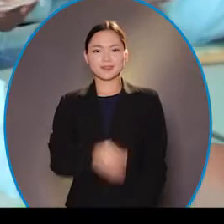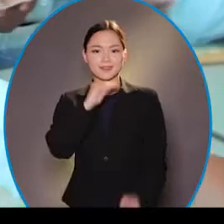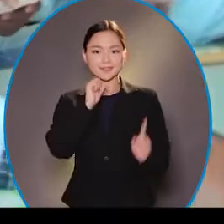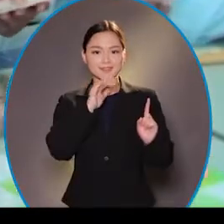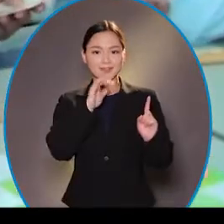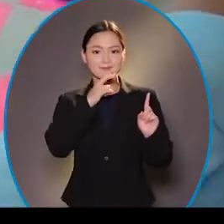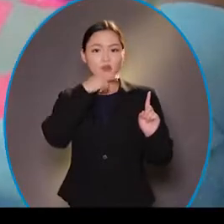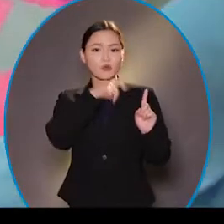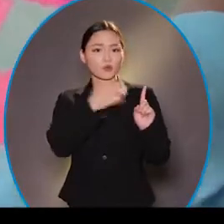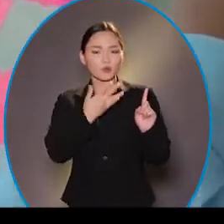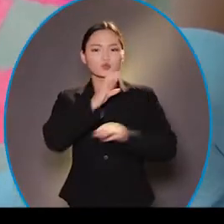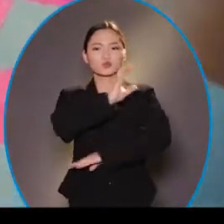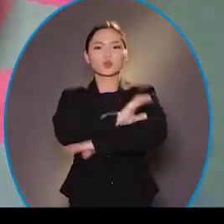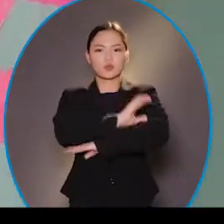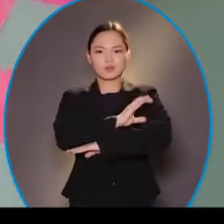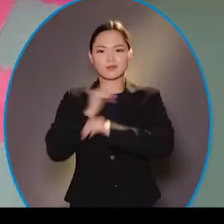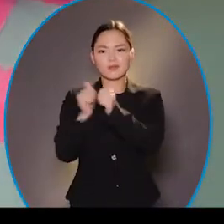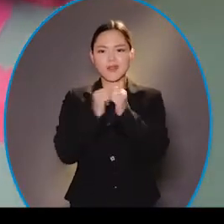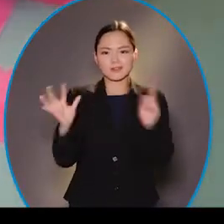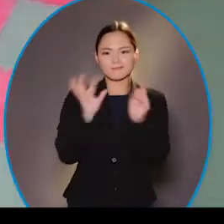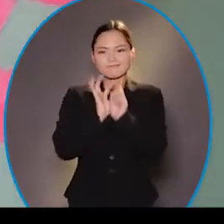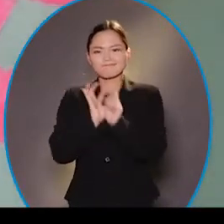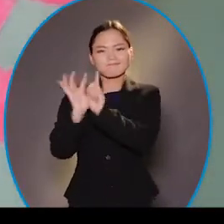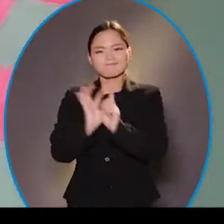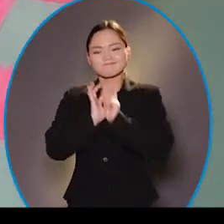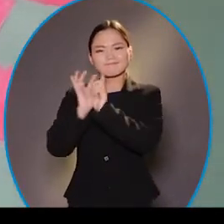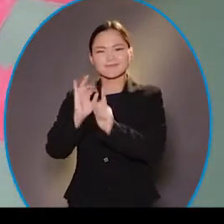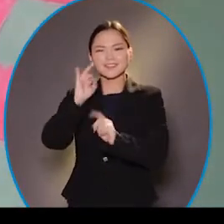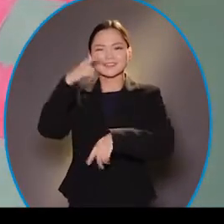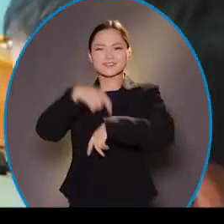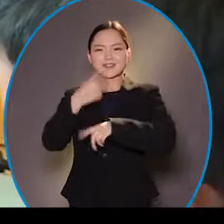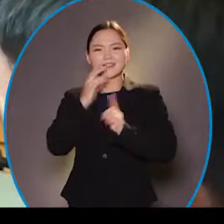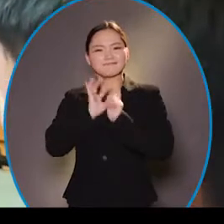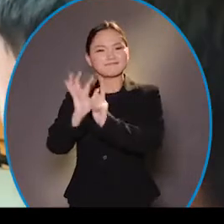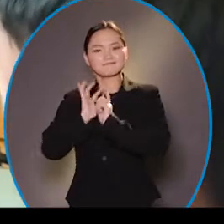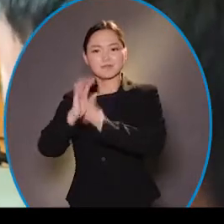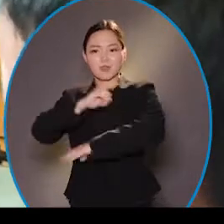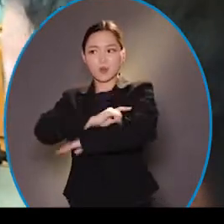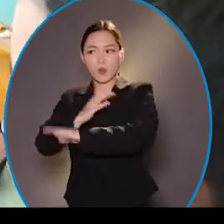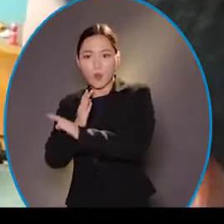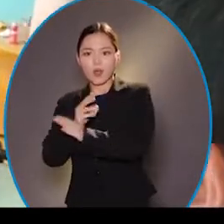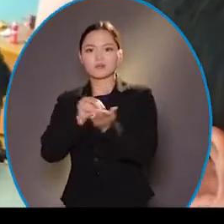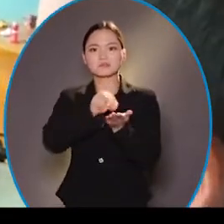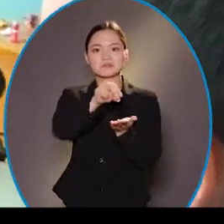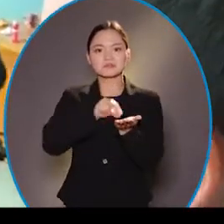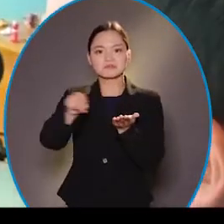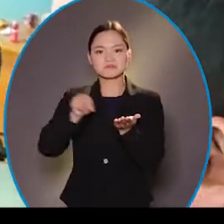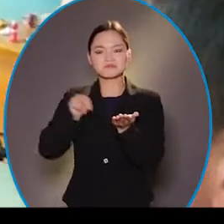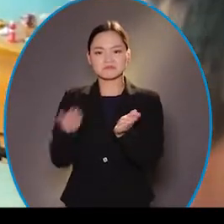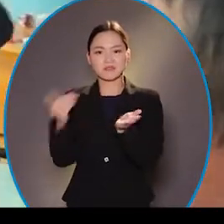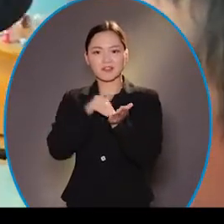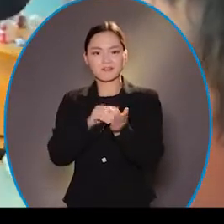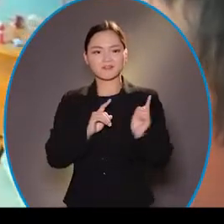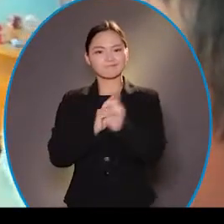Жавзан охин сургууль дээрээ найз нөхөдтэйгээ ихэнх цагийг өнгөрүүлж хичээлээс гадуур шатрын дугууланд бусдын